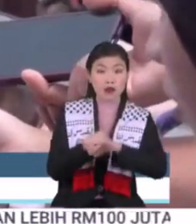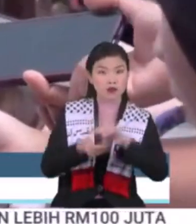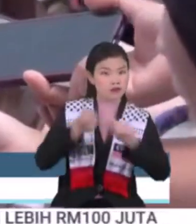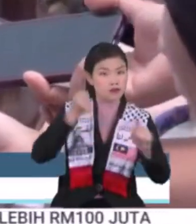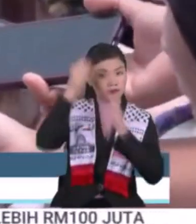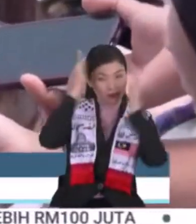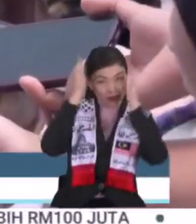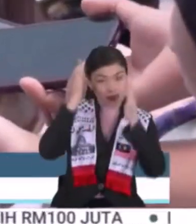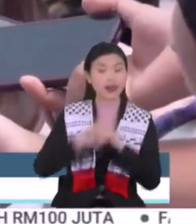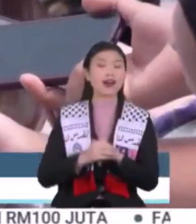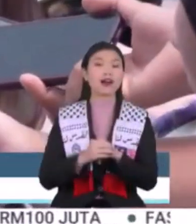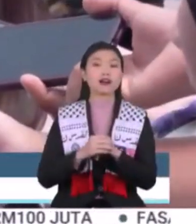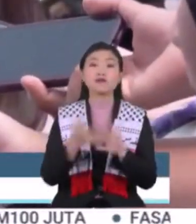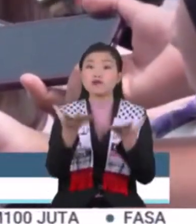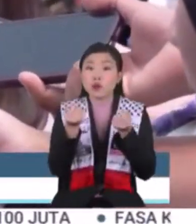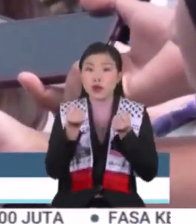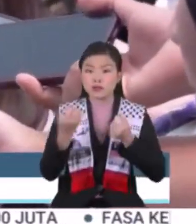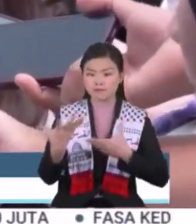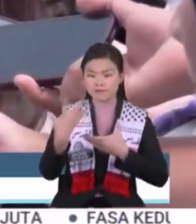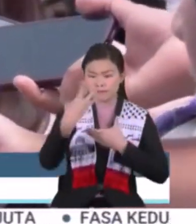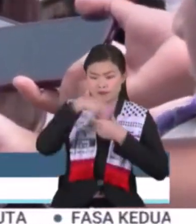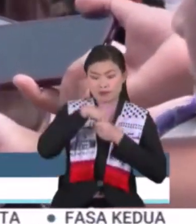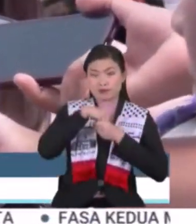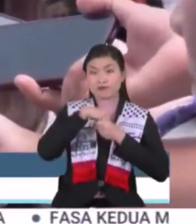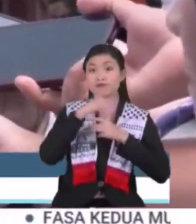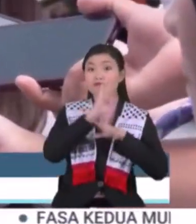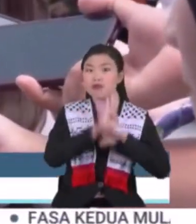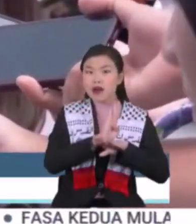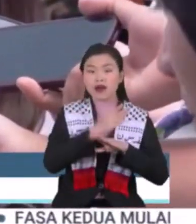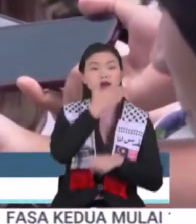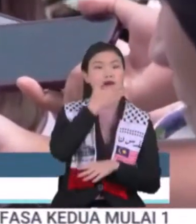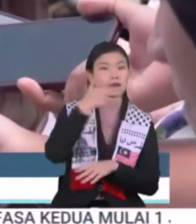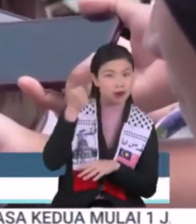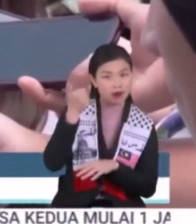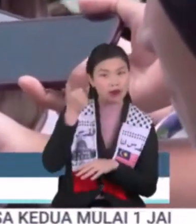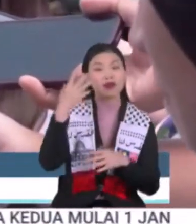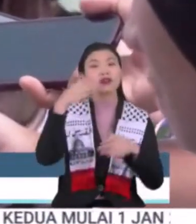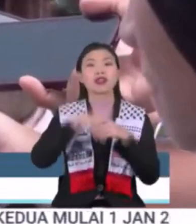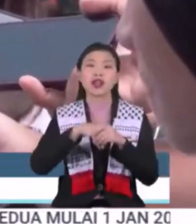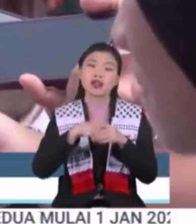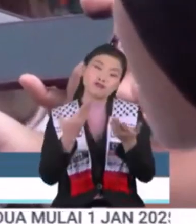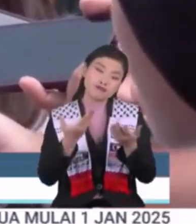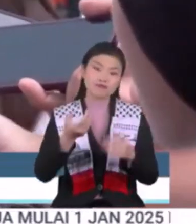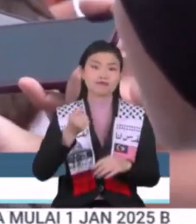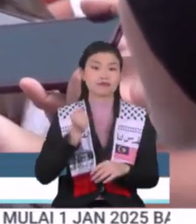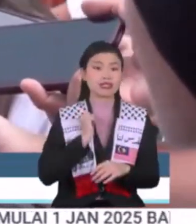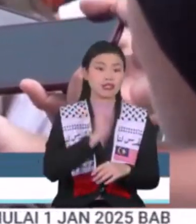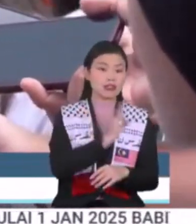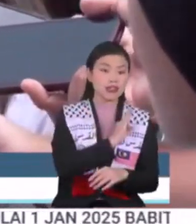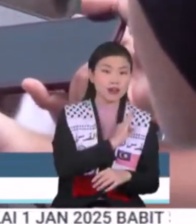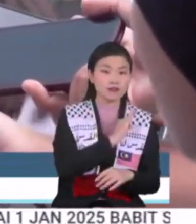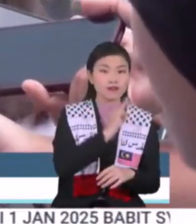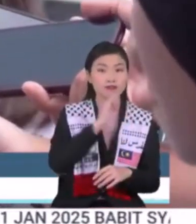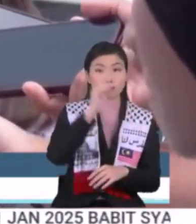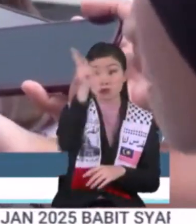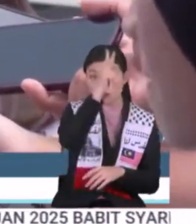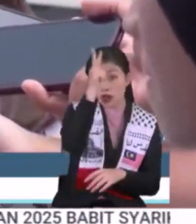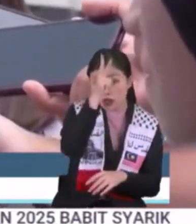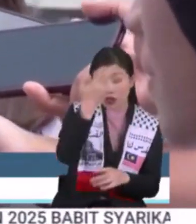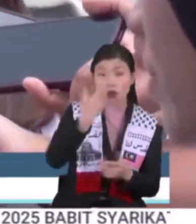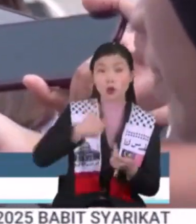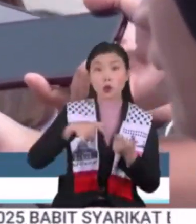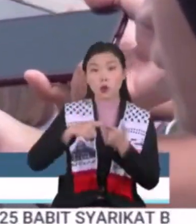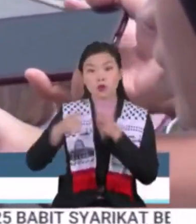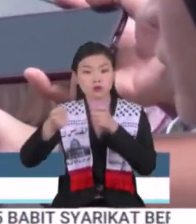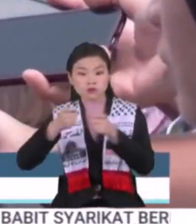Malaysia. Dan kita ingin menerapkan budaya yang lebih baik di kalangan sama ada anggota pejabat awam,